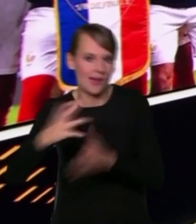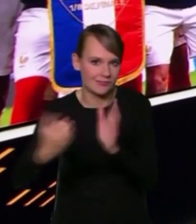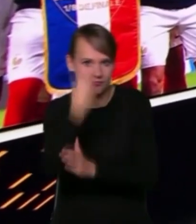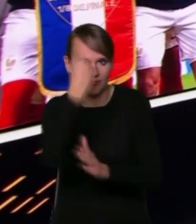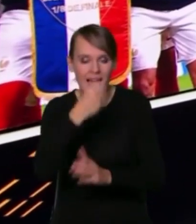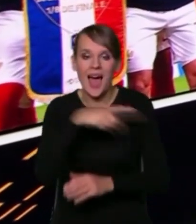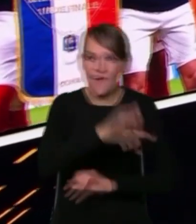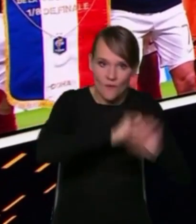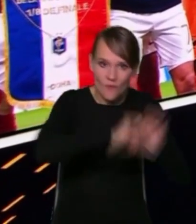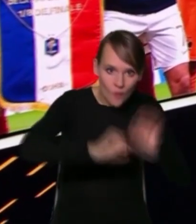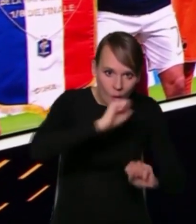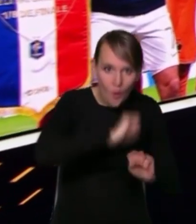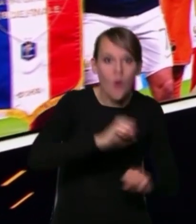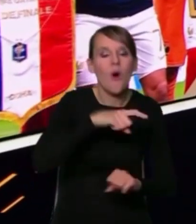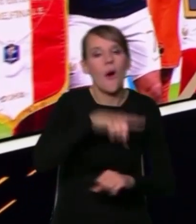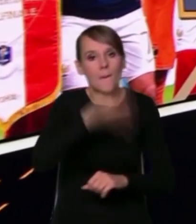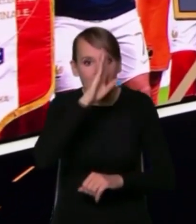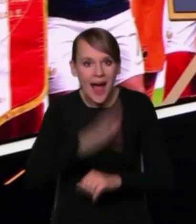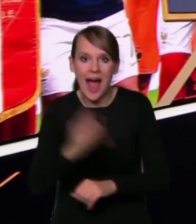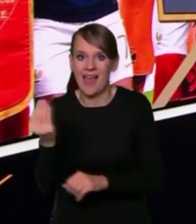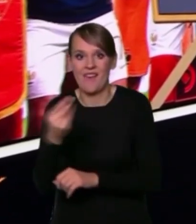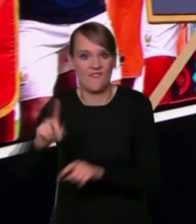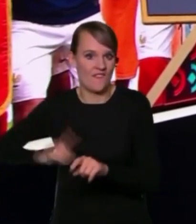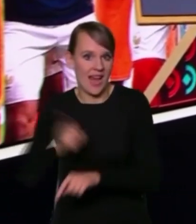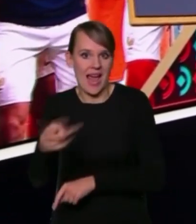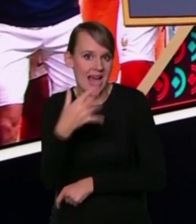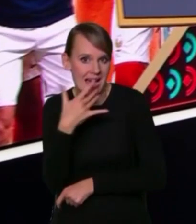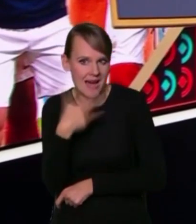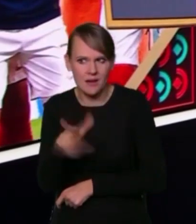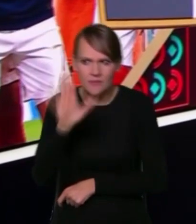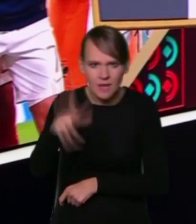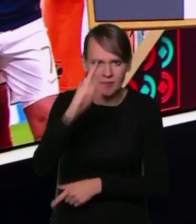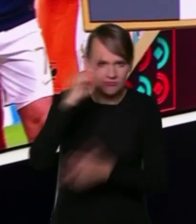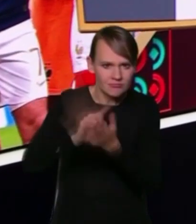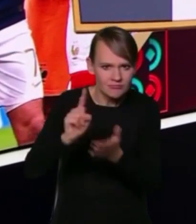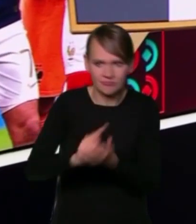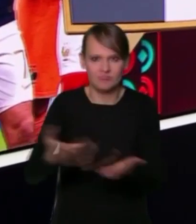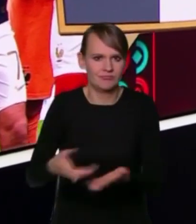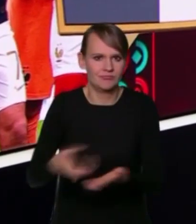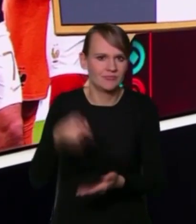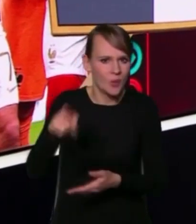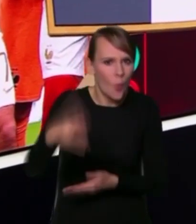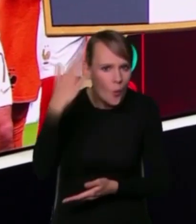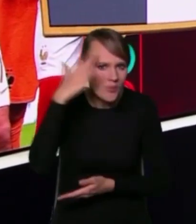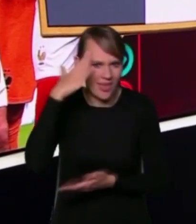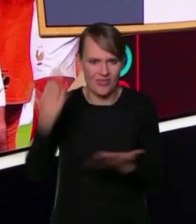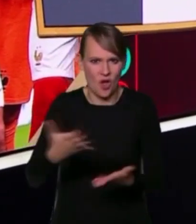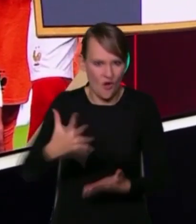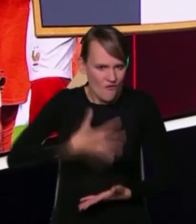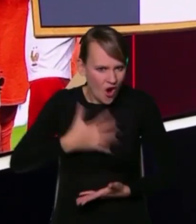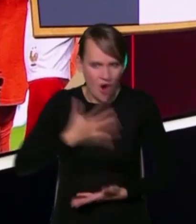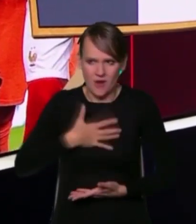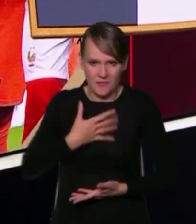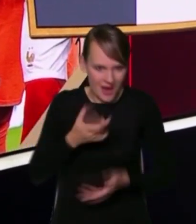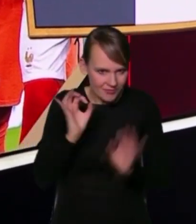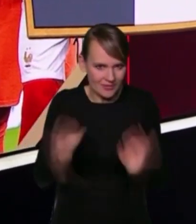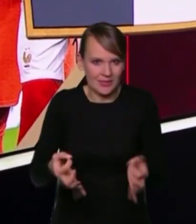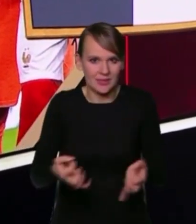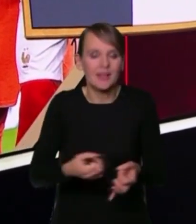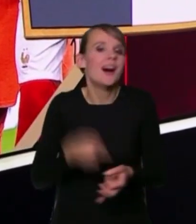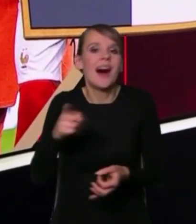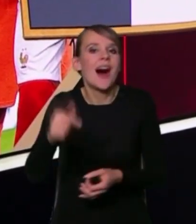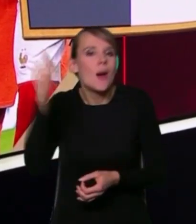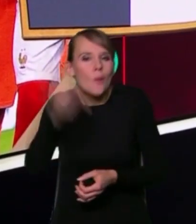dołączyć Francuzi nieprzeciętne umiejętności są talent jest kondycja też klucz do zwycięstwa może leżeć w solidnym